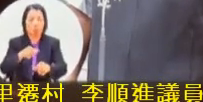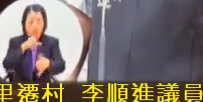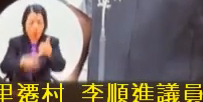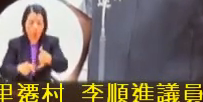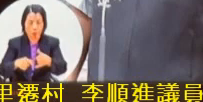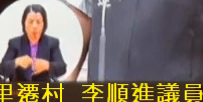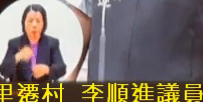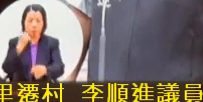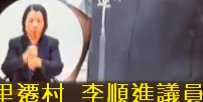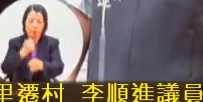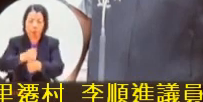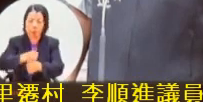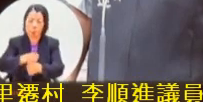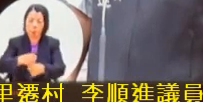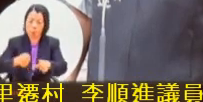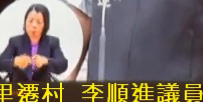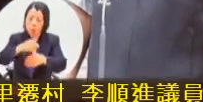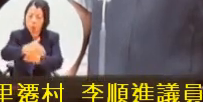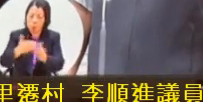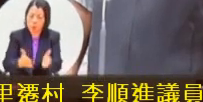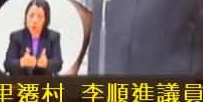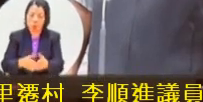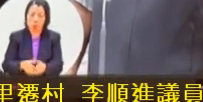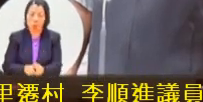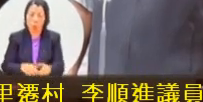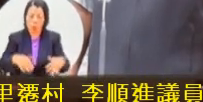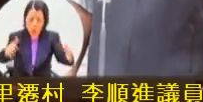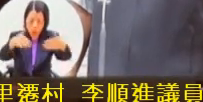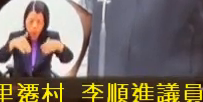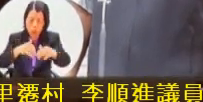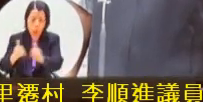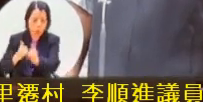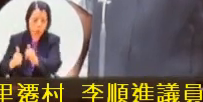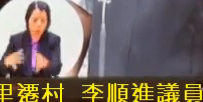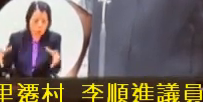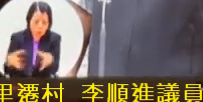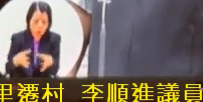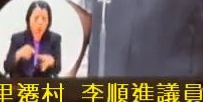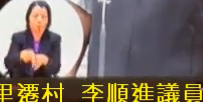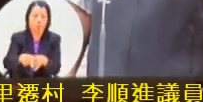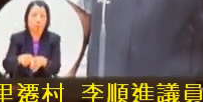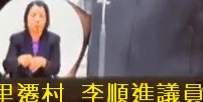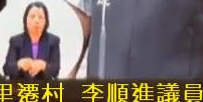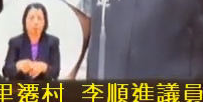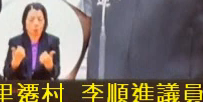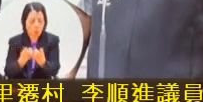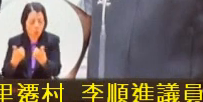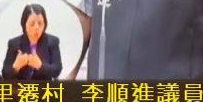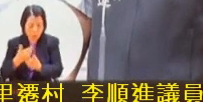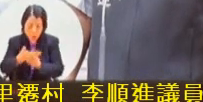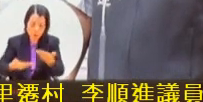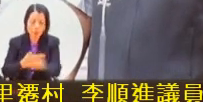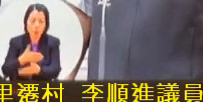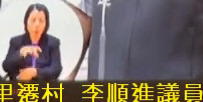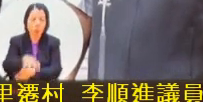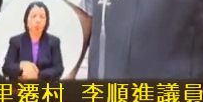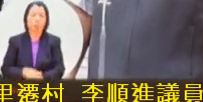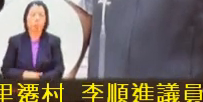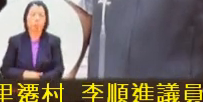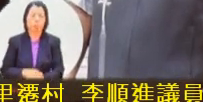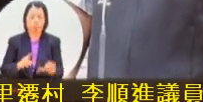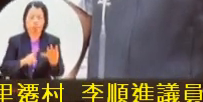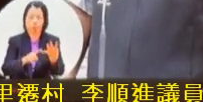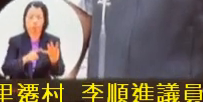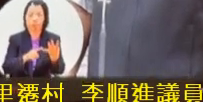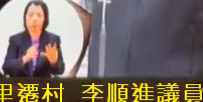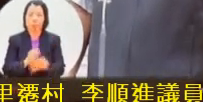个专案的办公室，来跟所有大林埔的这一些市民来做这一个沟通。那第四点是有关